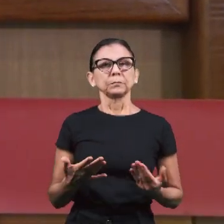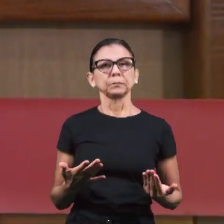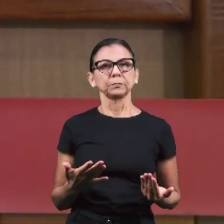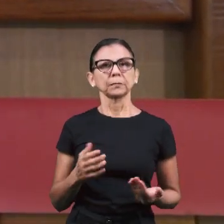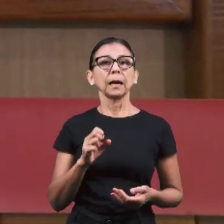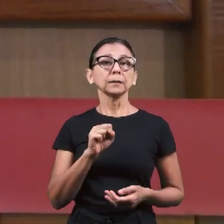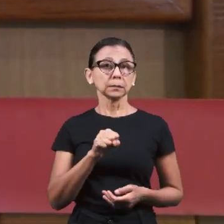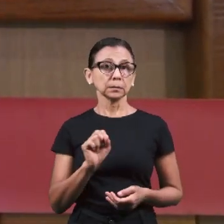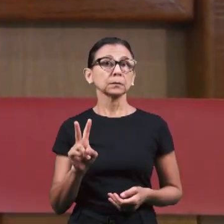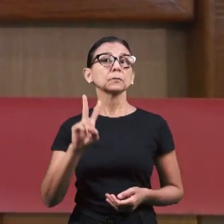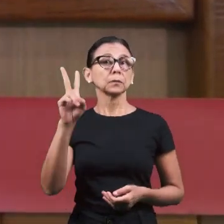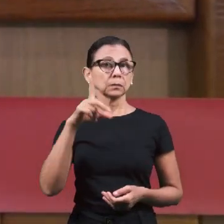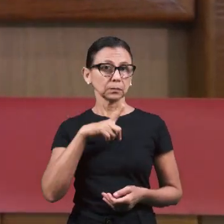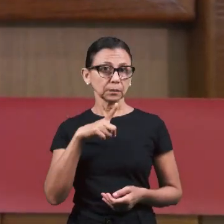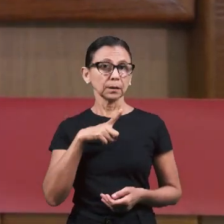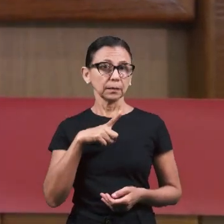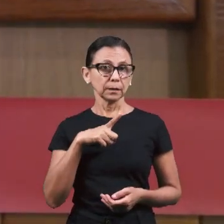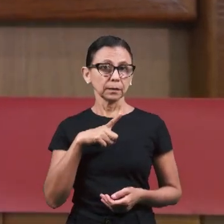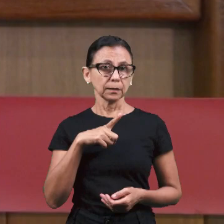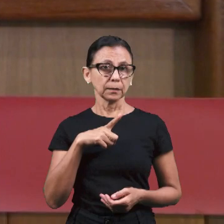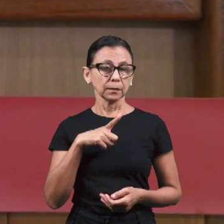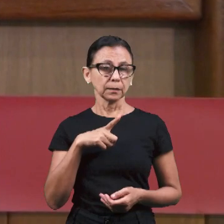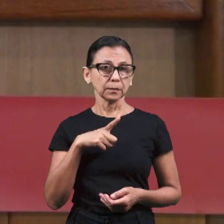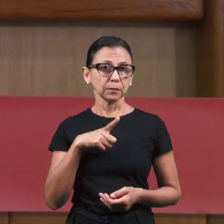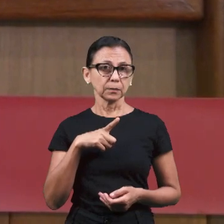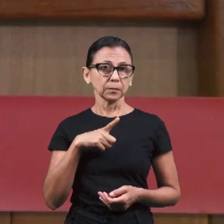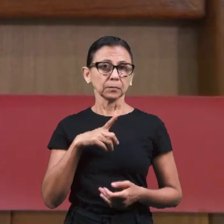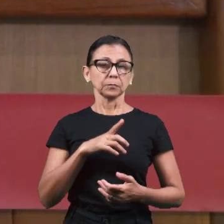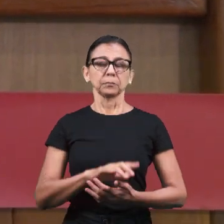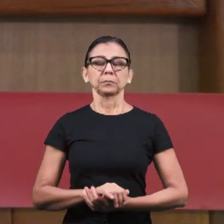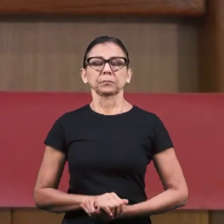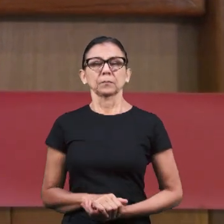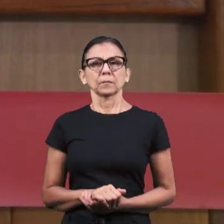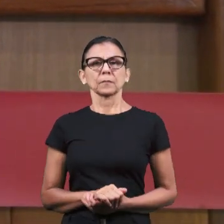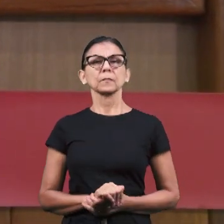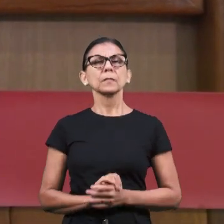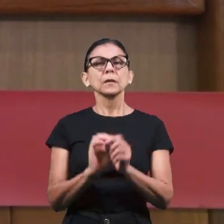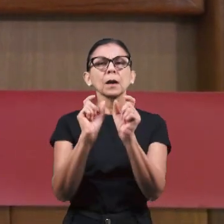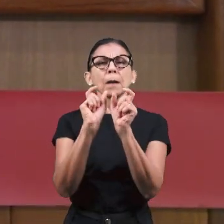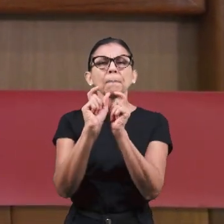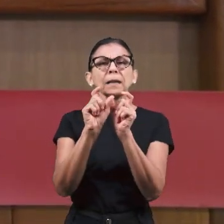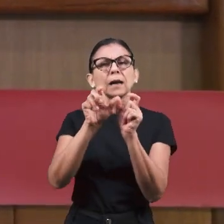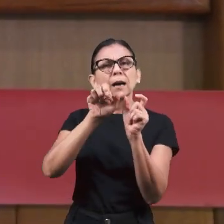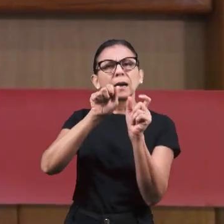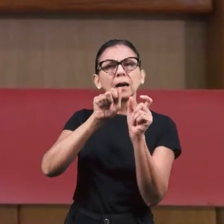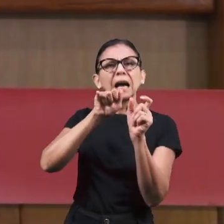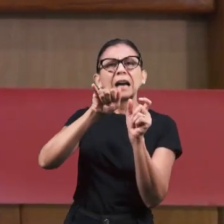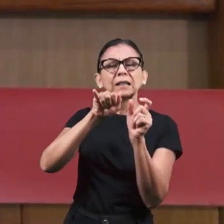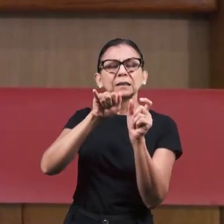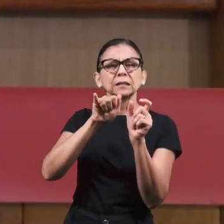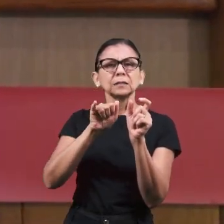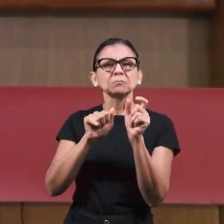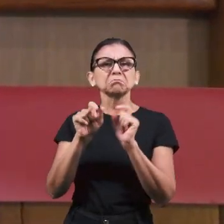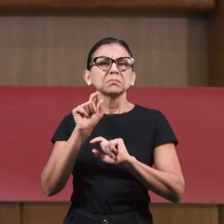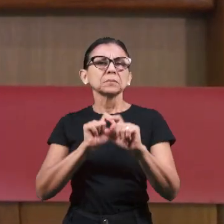de l'homme qui sont là. D'autres sont d'autres malheurs.